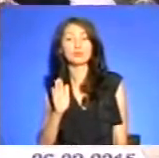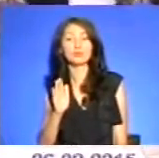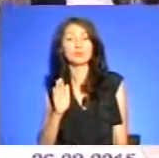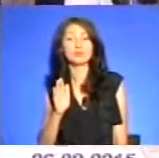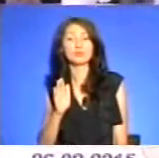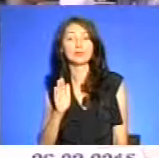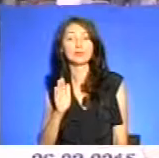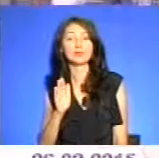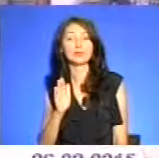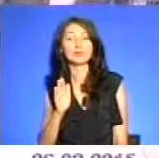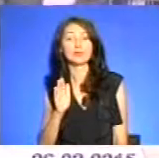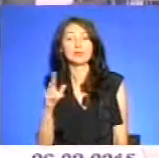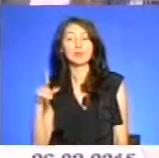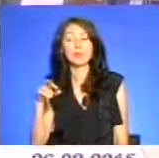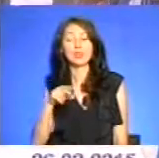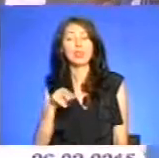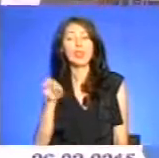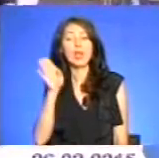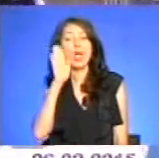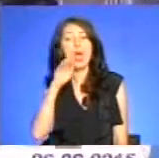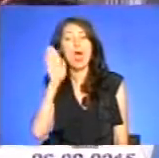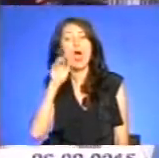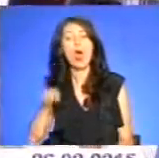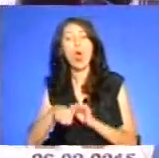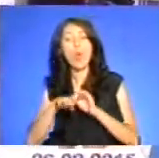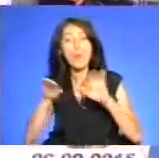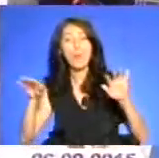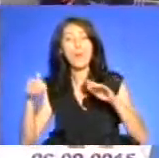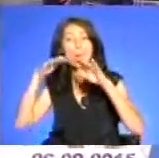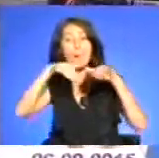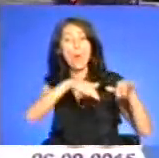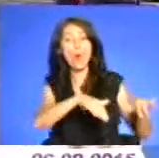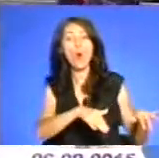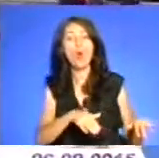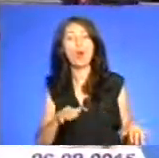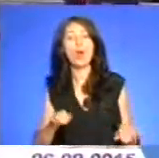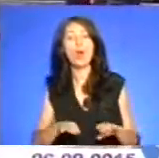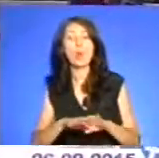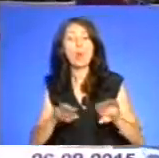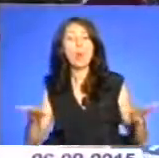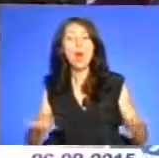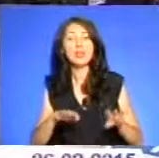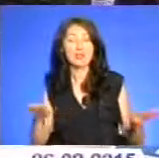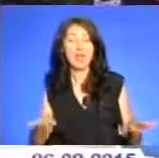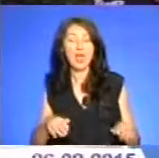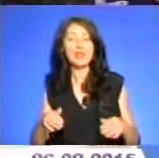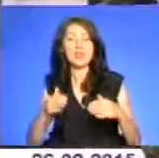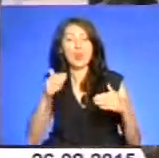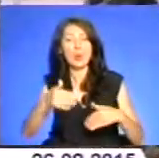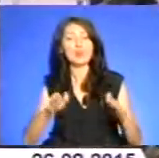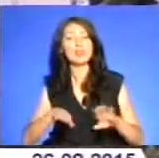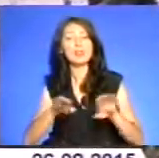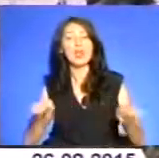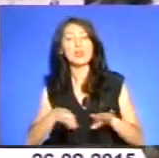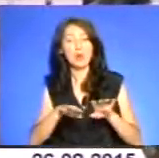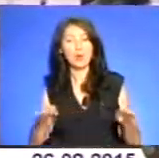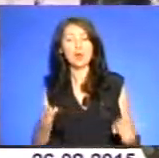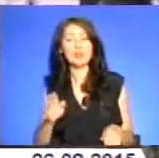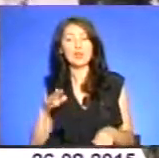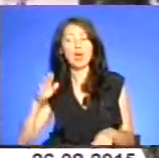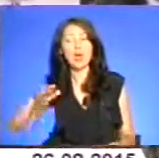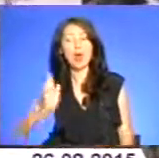будемо йти на море, басейн куватися, і будемо йти на велику гору. На мою думку, від